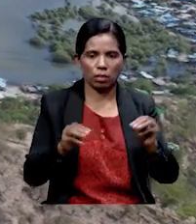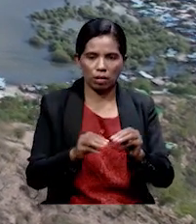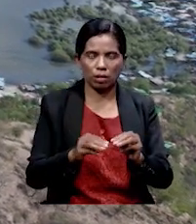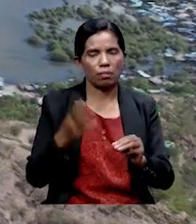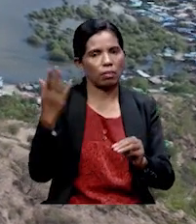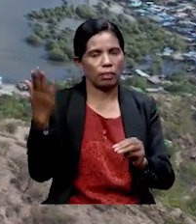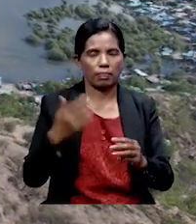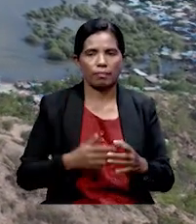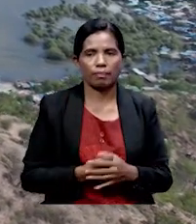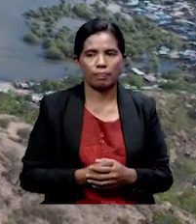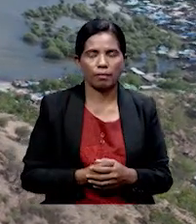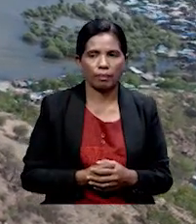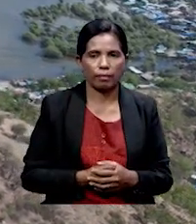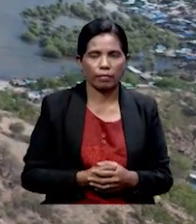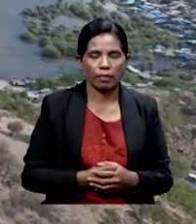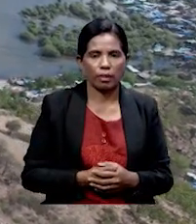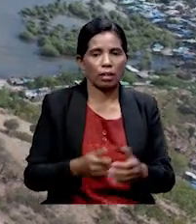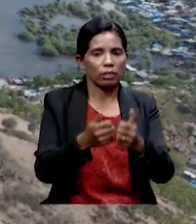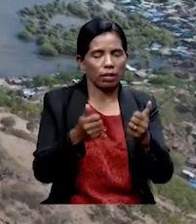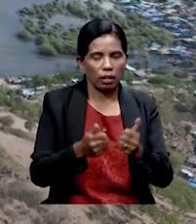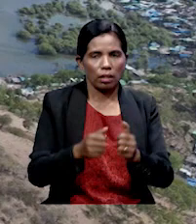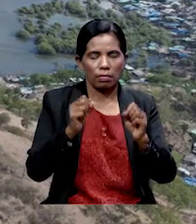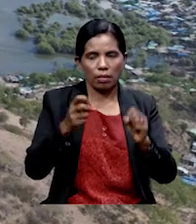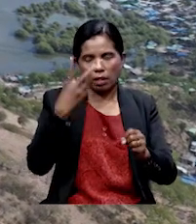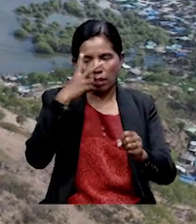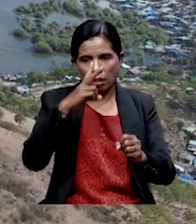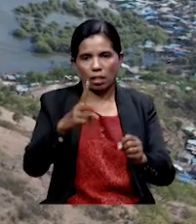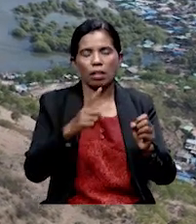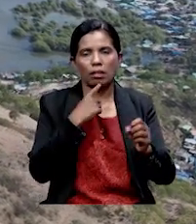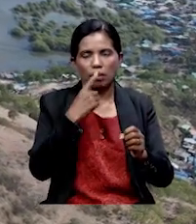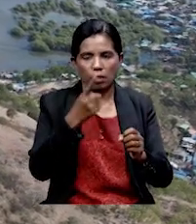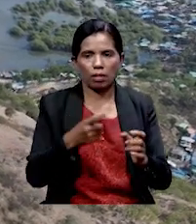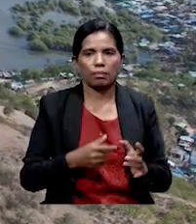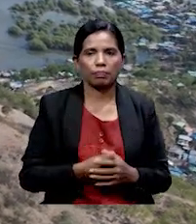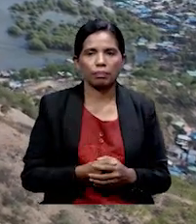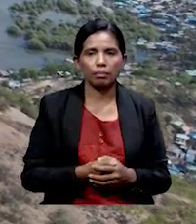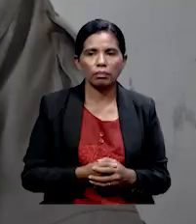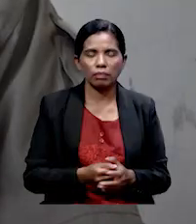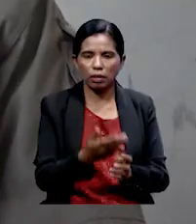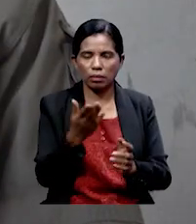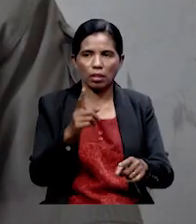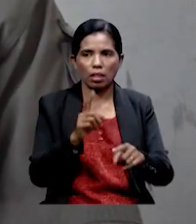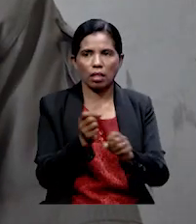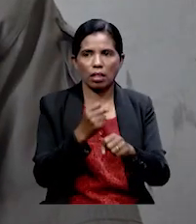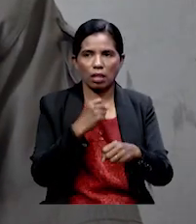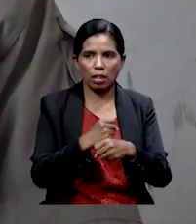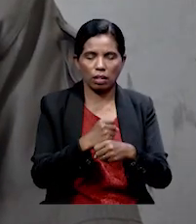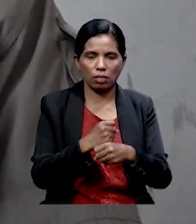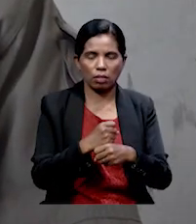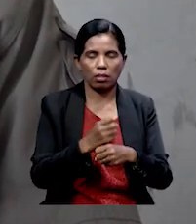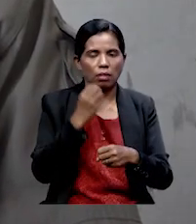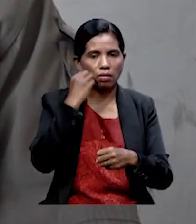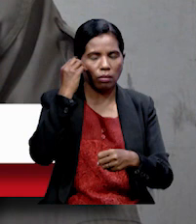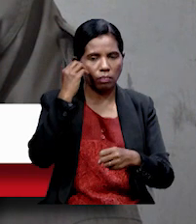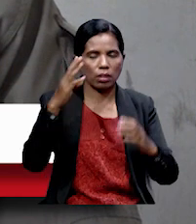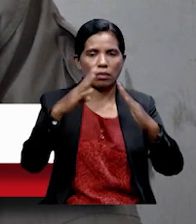refere. Autoridade lokal nene dia bele kontrola, dia bele bahate te dihan sane, oh, tebo cero la bele halu iha, uma iha